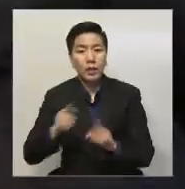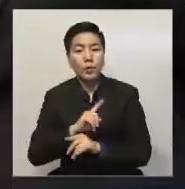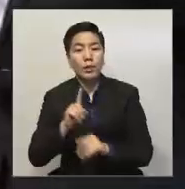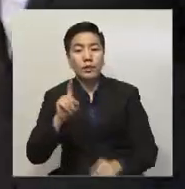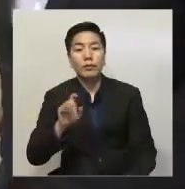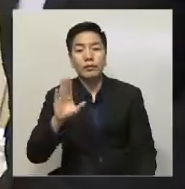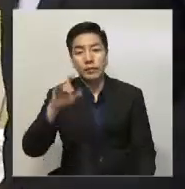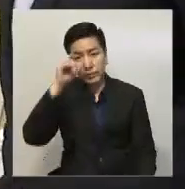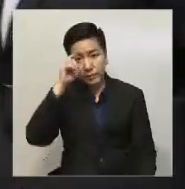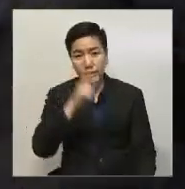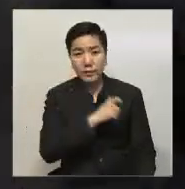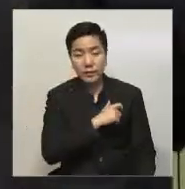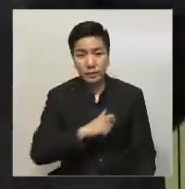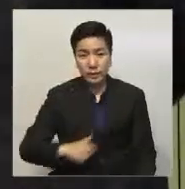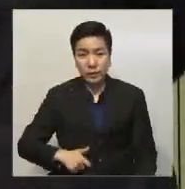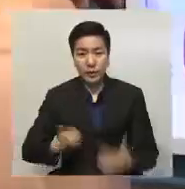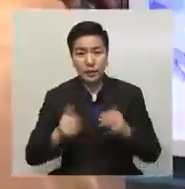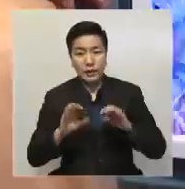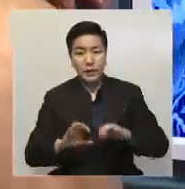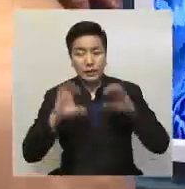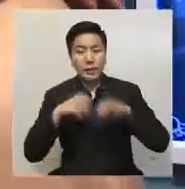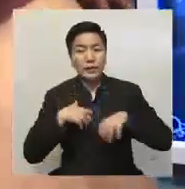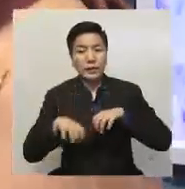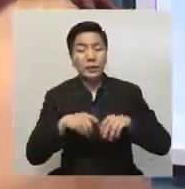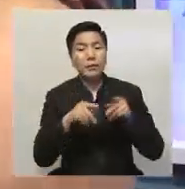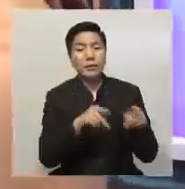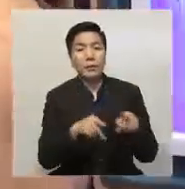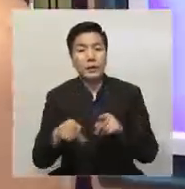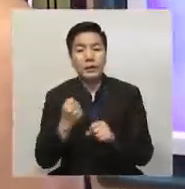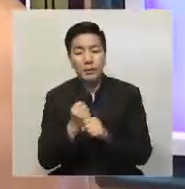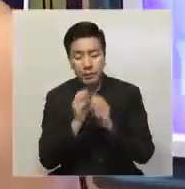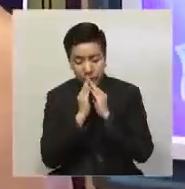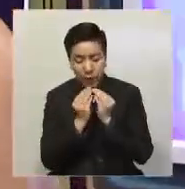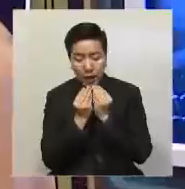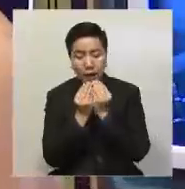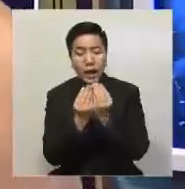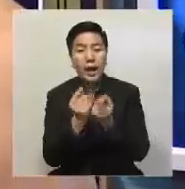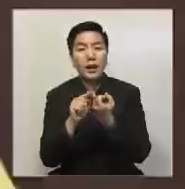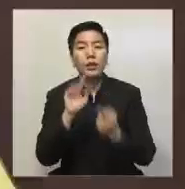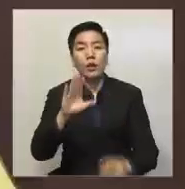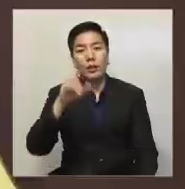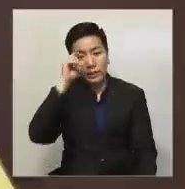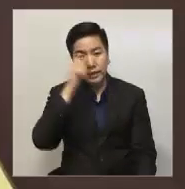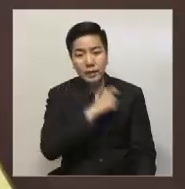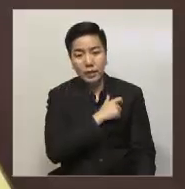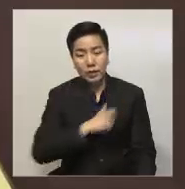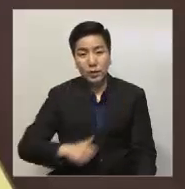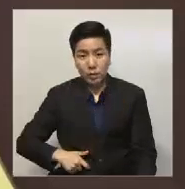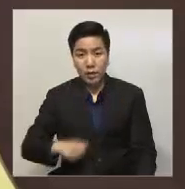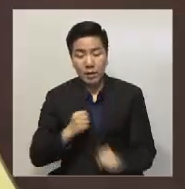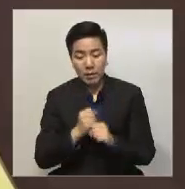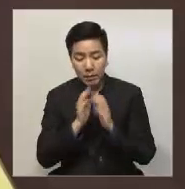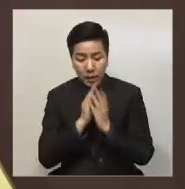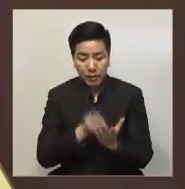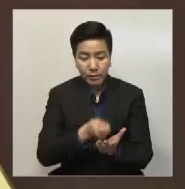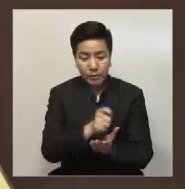วันสวรรคตในส่วนของรัฐบาลก็จะมีการจัดพิธีบำเพ็ญกุศลเพื่อถวายเป็นพระราชกุศลและตักบาตรพระสงฆ์ในวัน